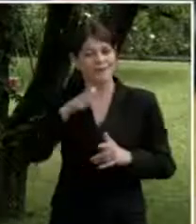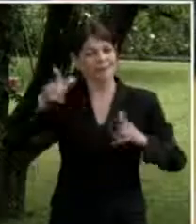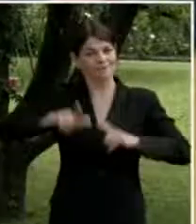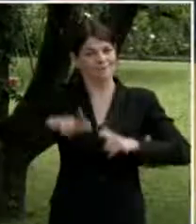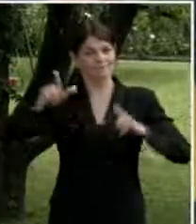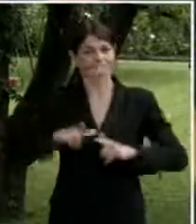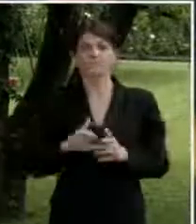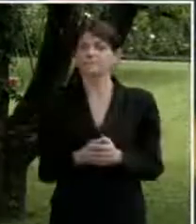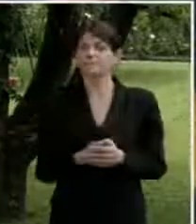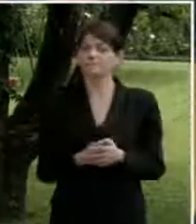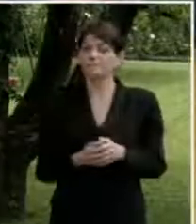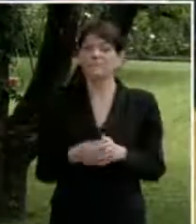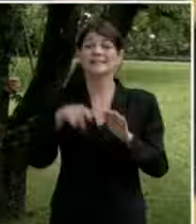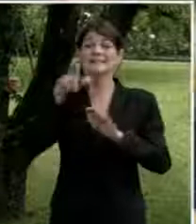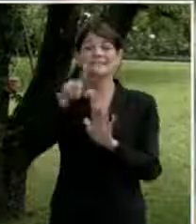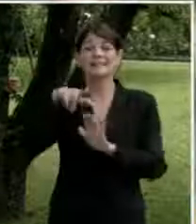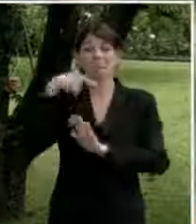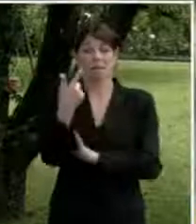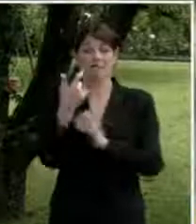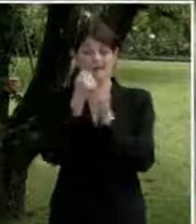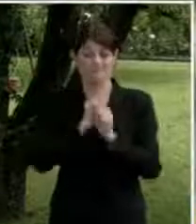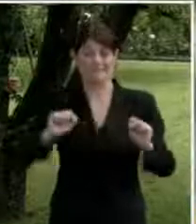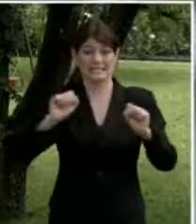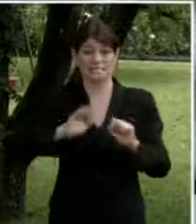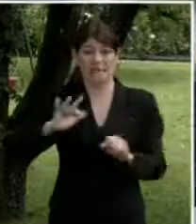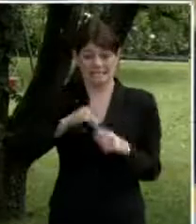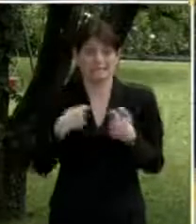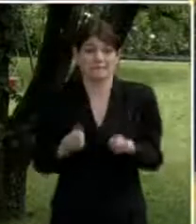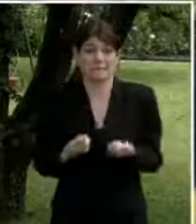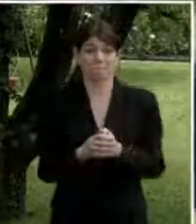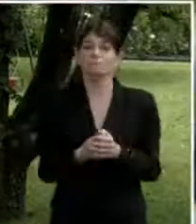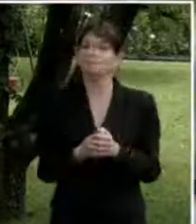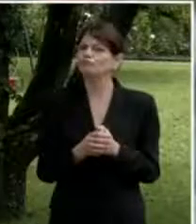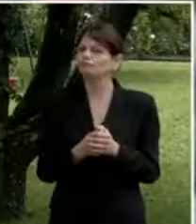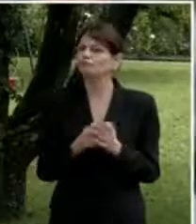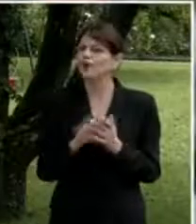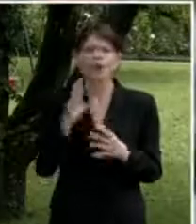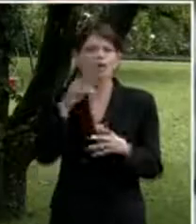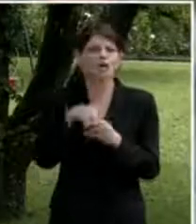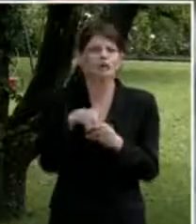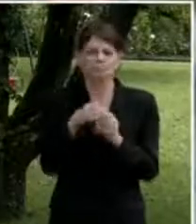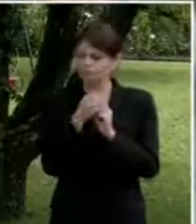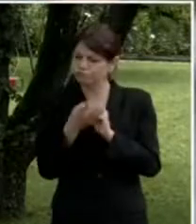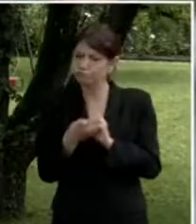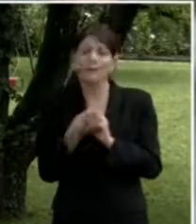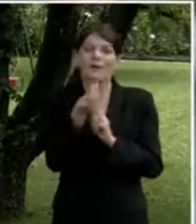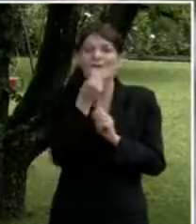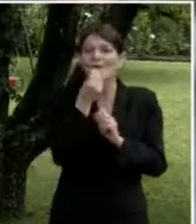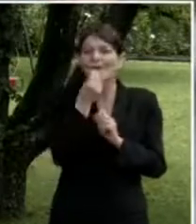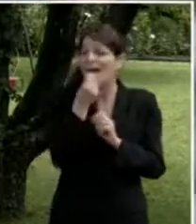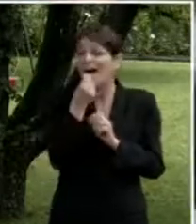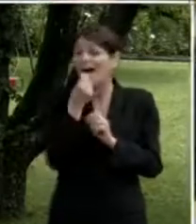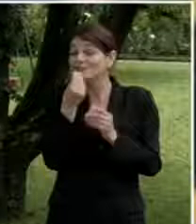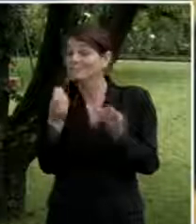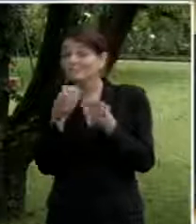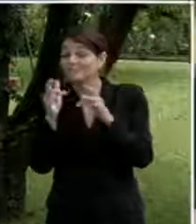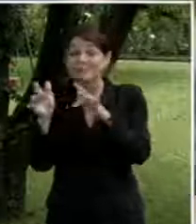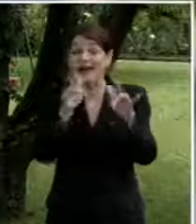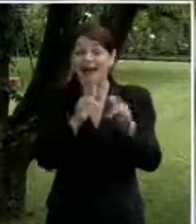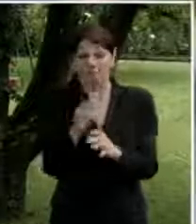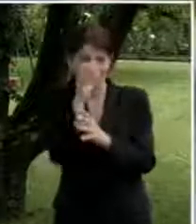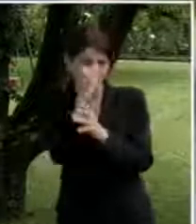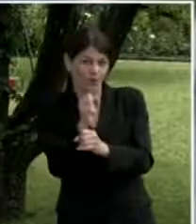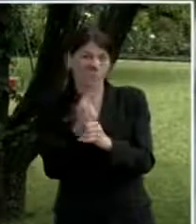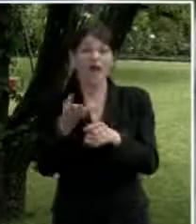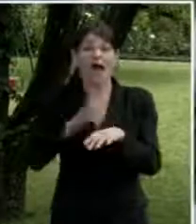statt. 27 Festplätze wird es geben, dazu zahlreiche kulinarische Konzepte mit dem Fokus